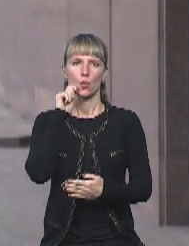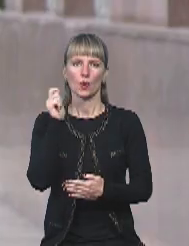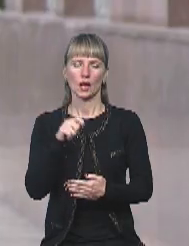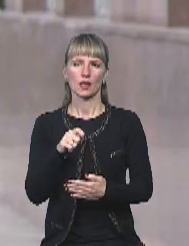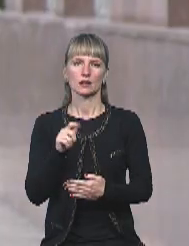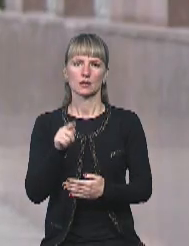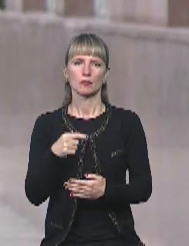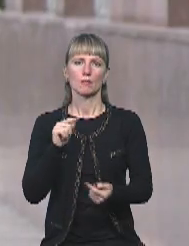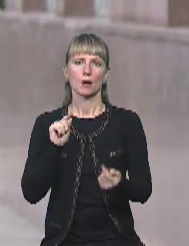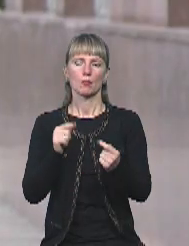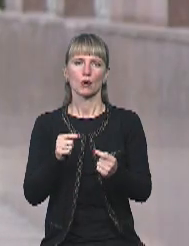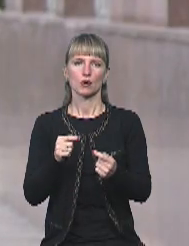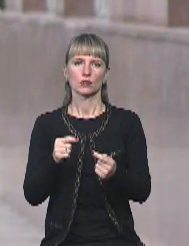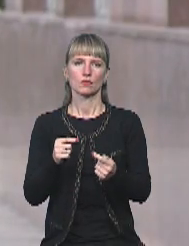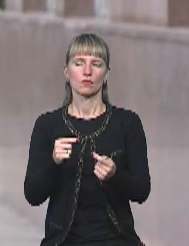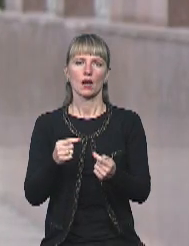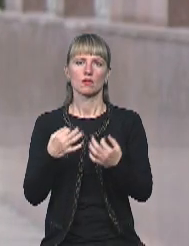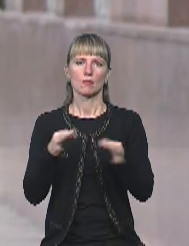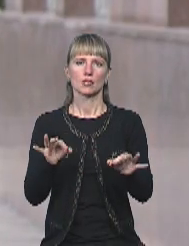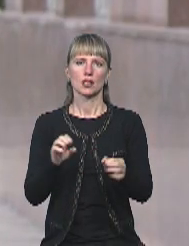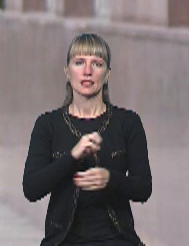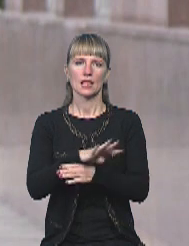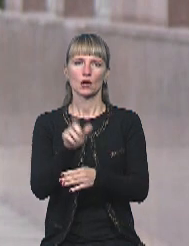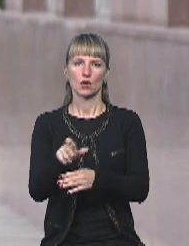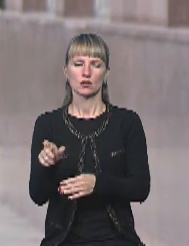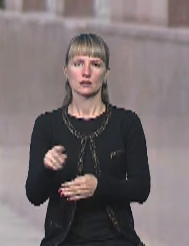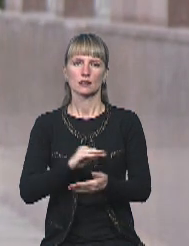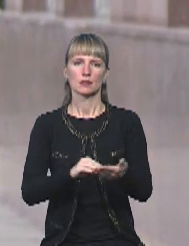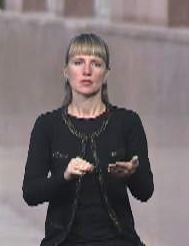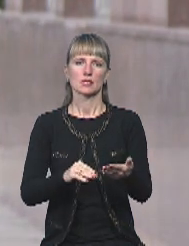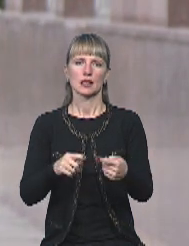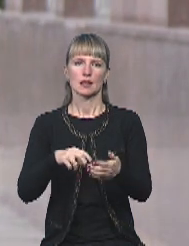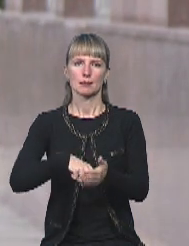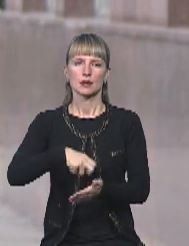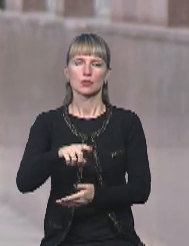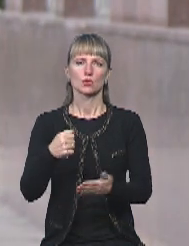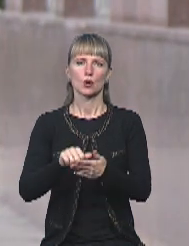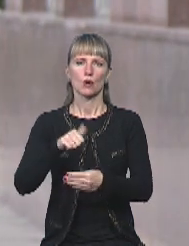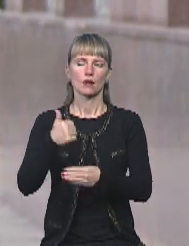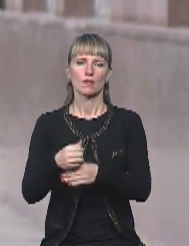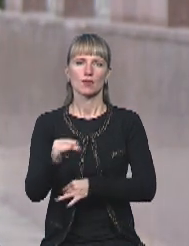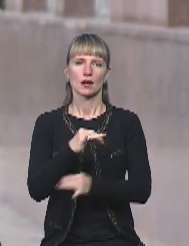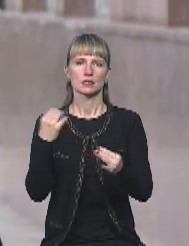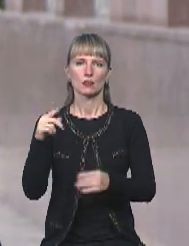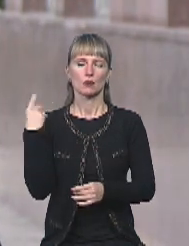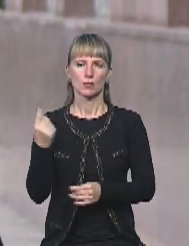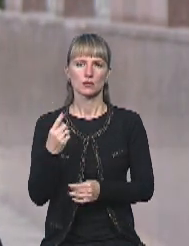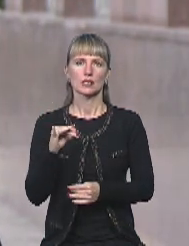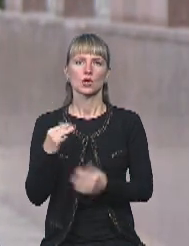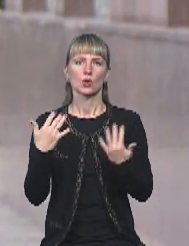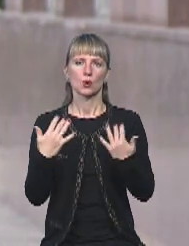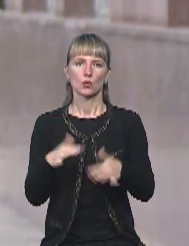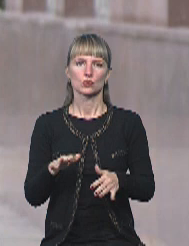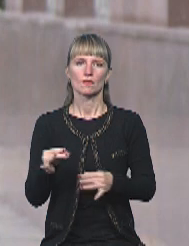терористів. Ми зараз віднесемо листа до голів рад Запорізької обласної, і вже в діалозі